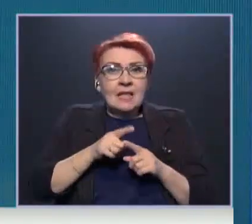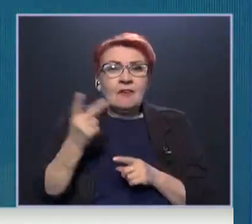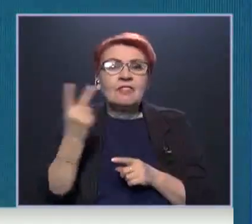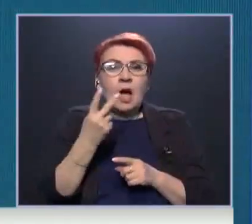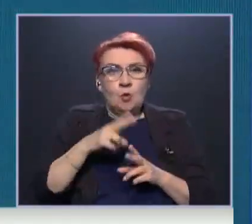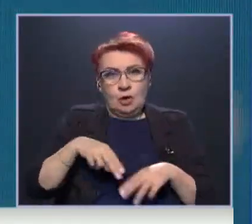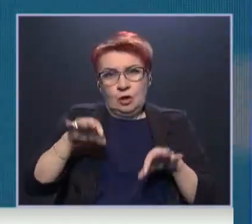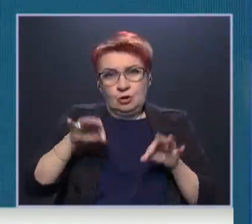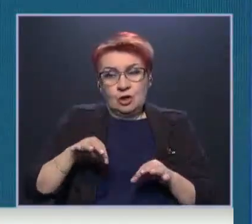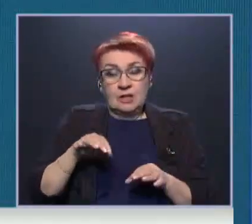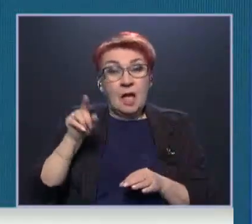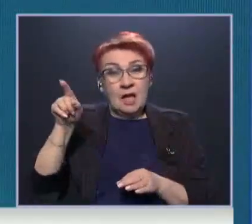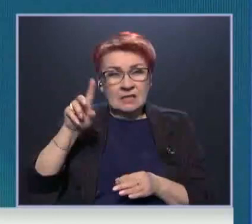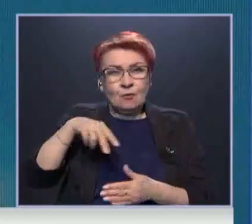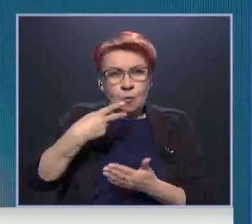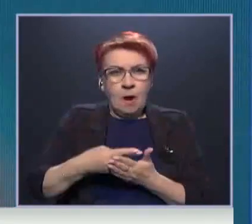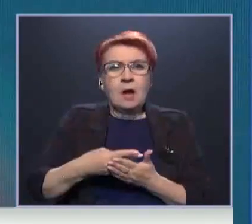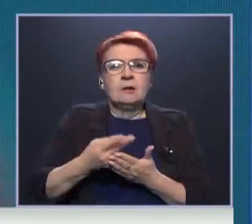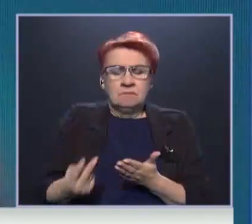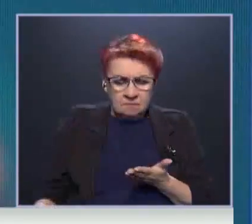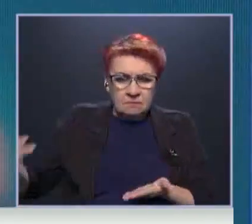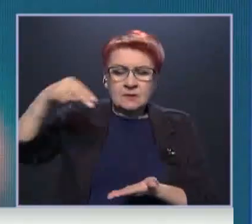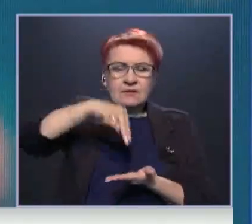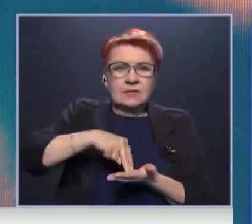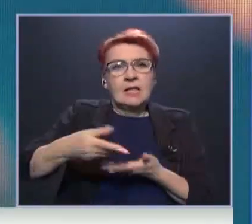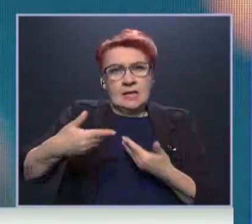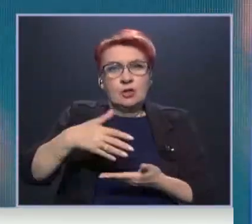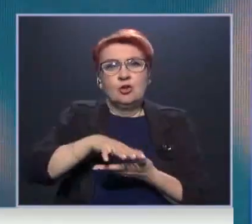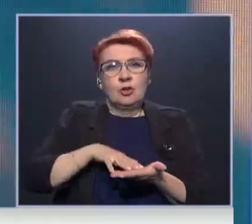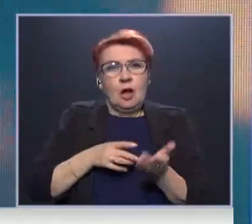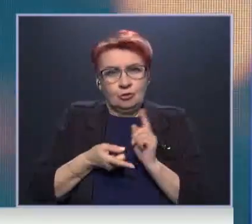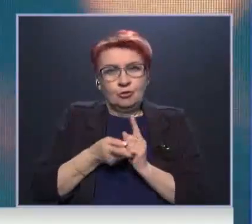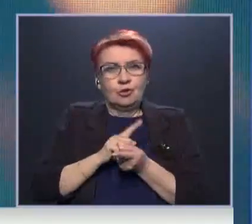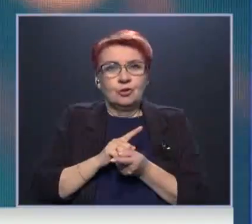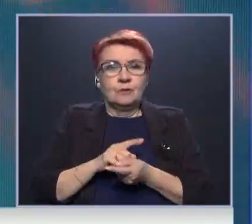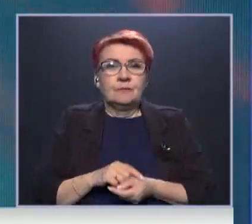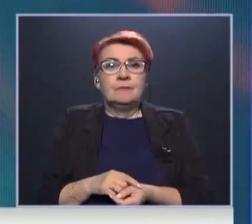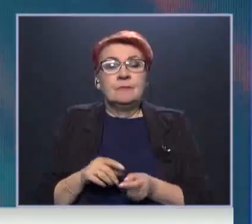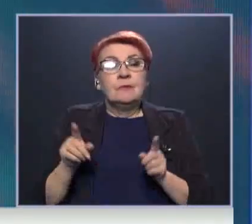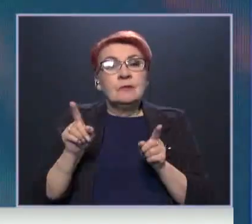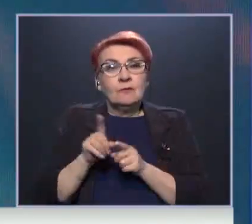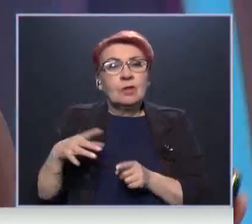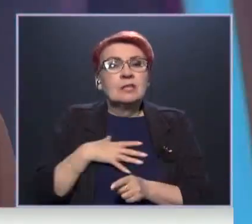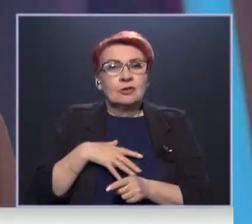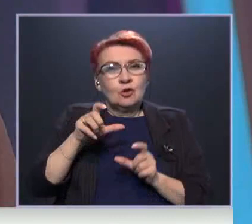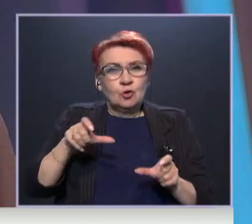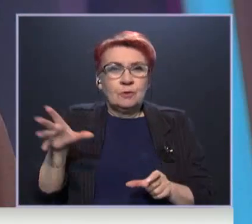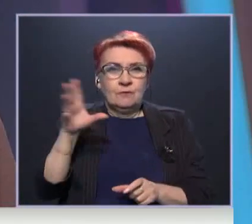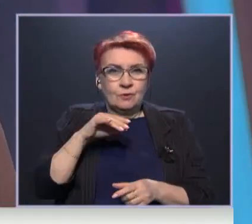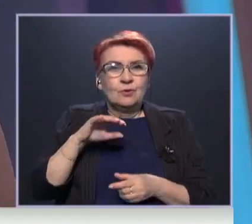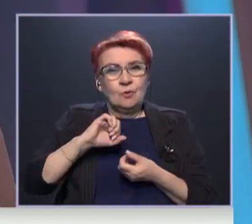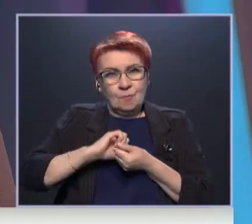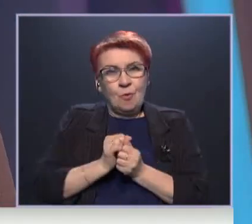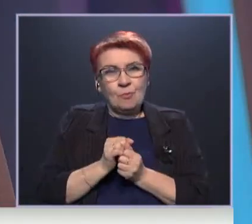человек упал, не лежи, вставай, иди дальше. Как быть с окружающими людьми, которые... все помнят в любом